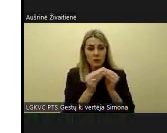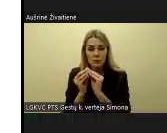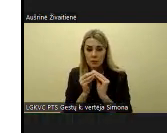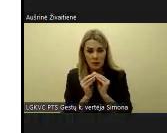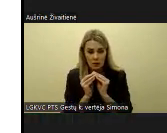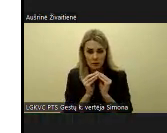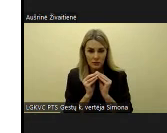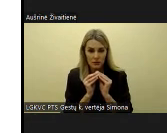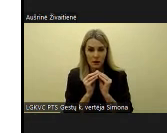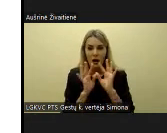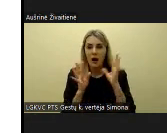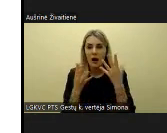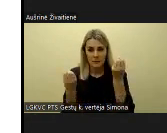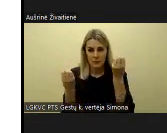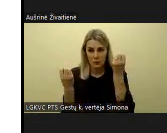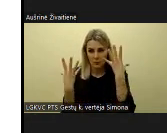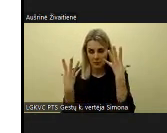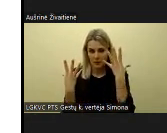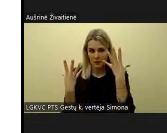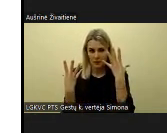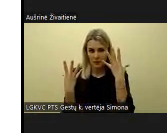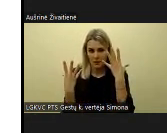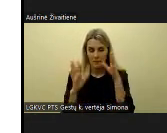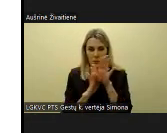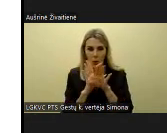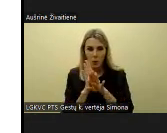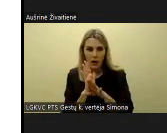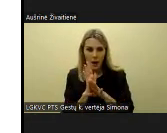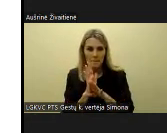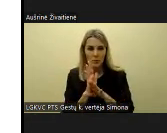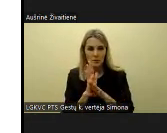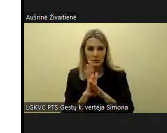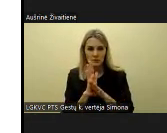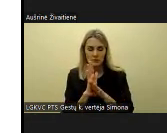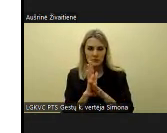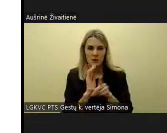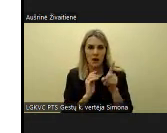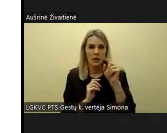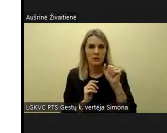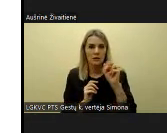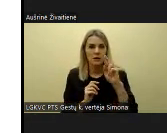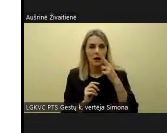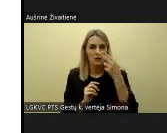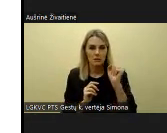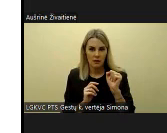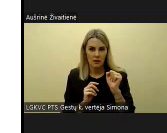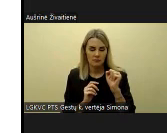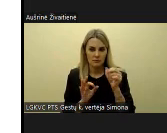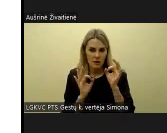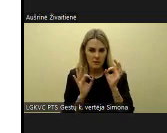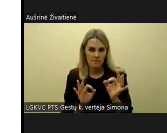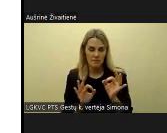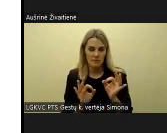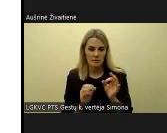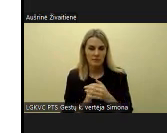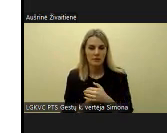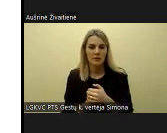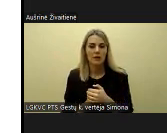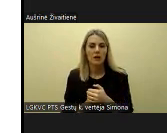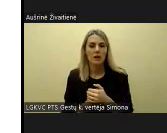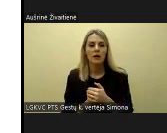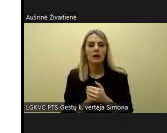mes sakome programos darna, kalbant apie jūsų Lietuvoje vykdomą programos reformą. Ir, pavyzdžiui,